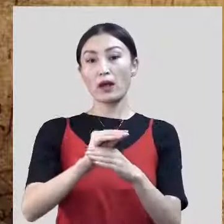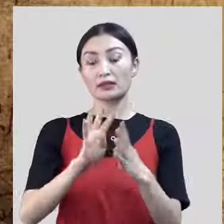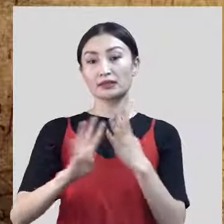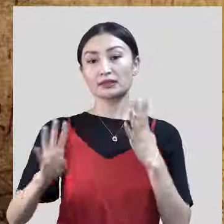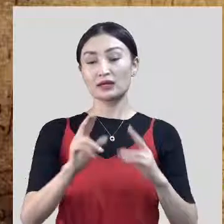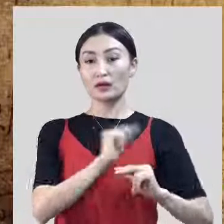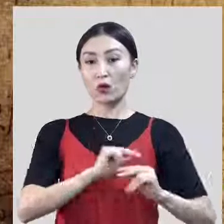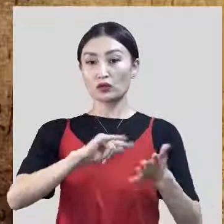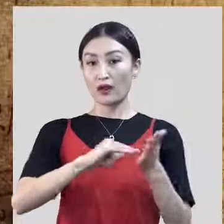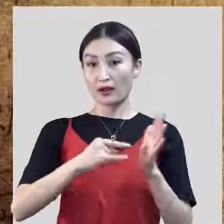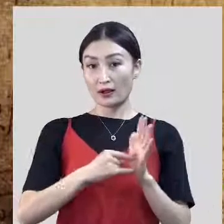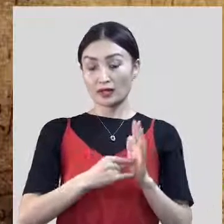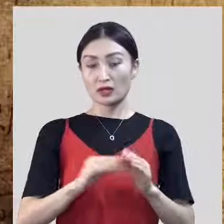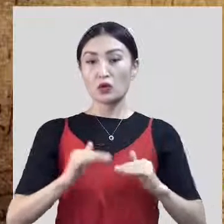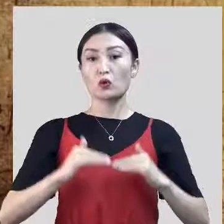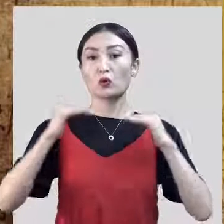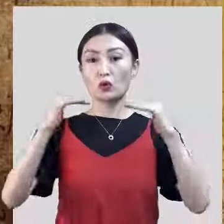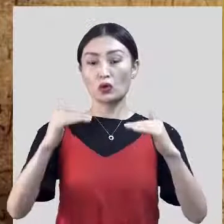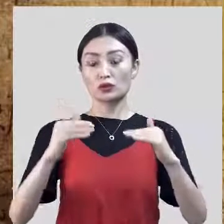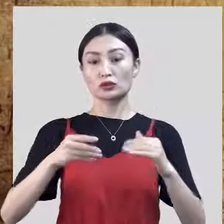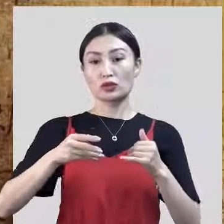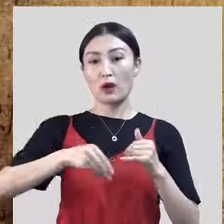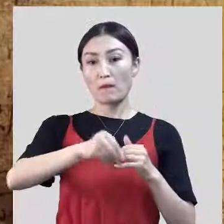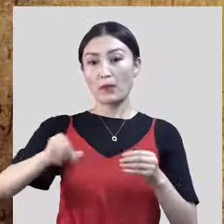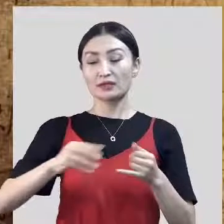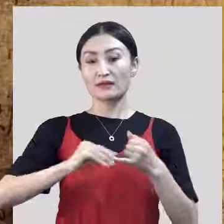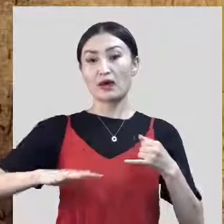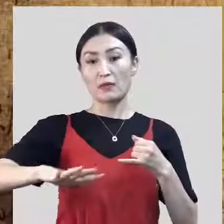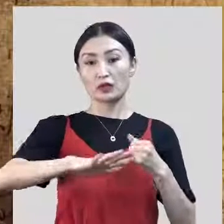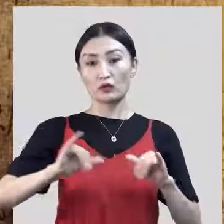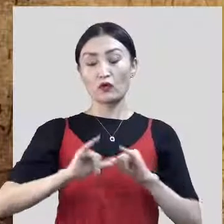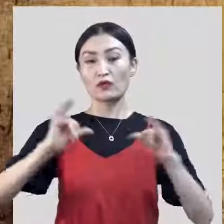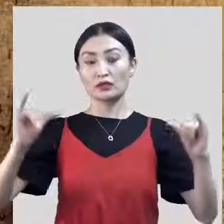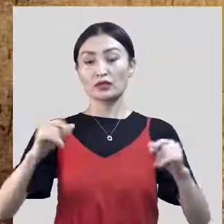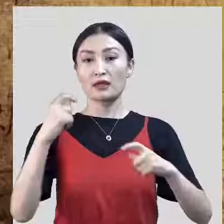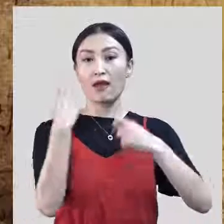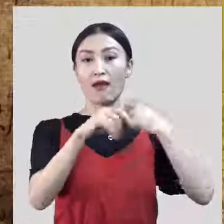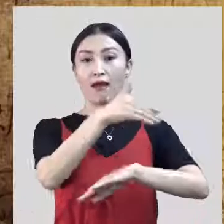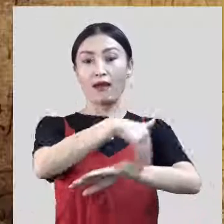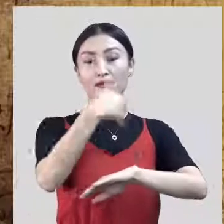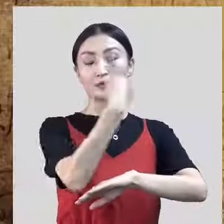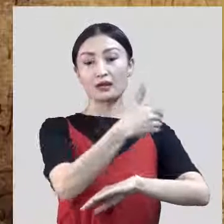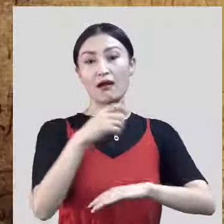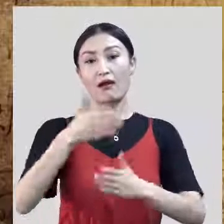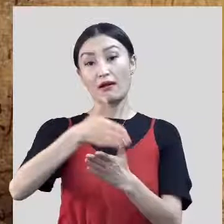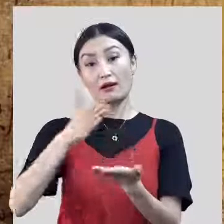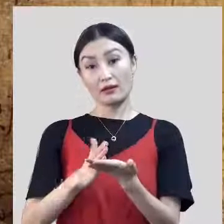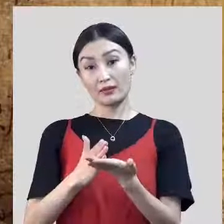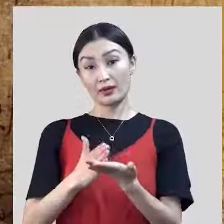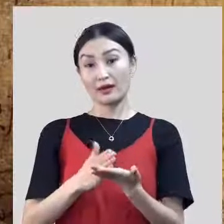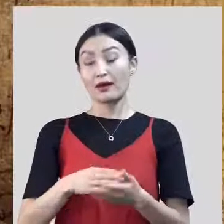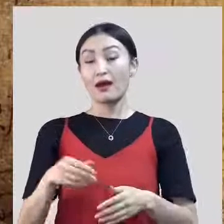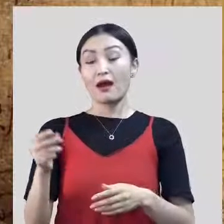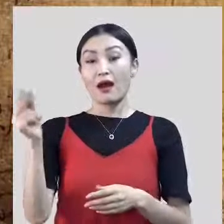рабочего класса рост посевных площадей увеличения экспорта хлеба с